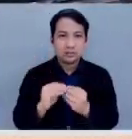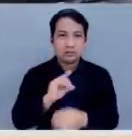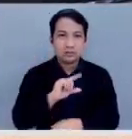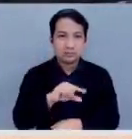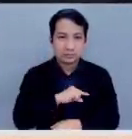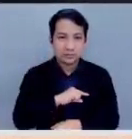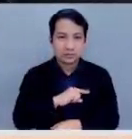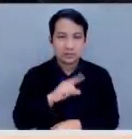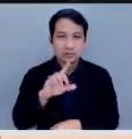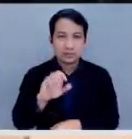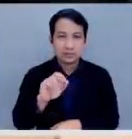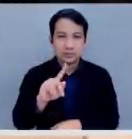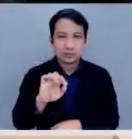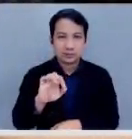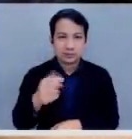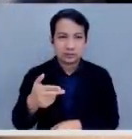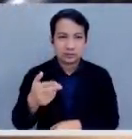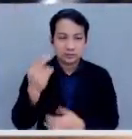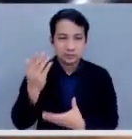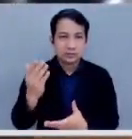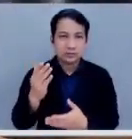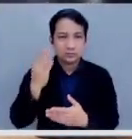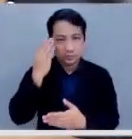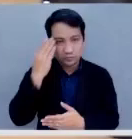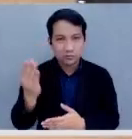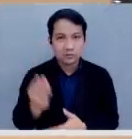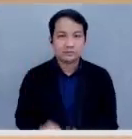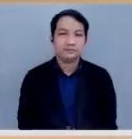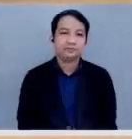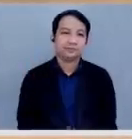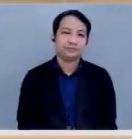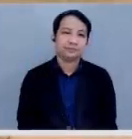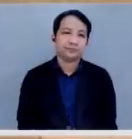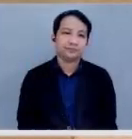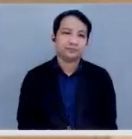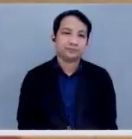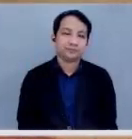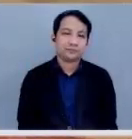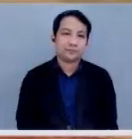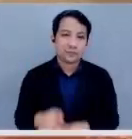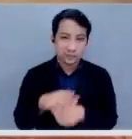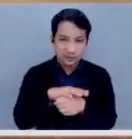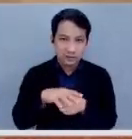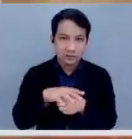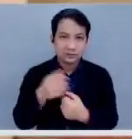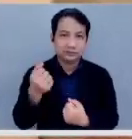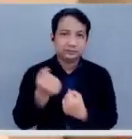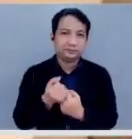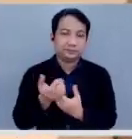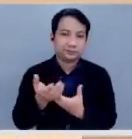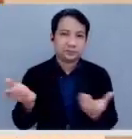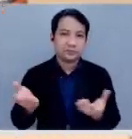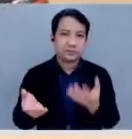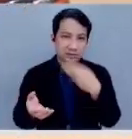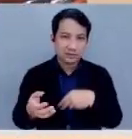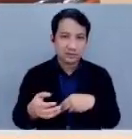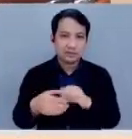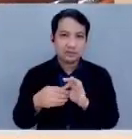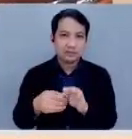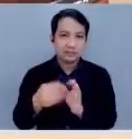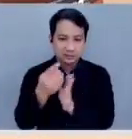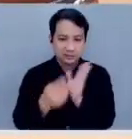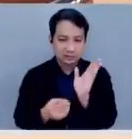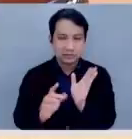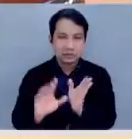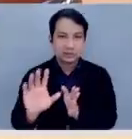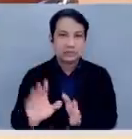na galing Bulacan. Pero locally sourced. Yes, locally sourced din po. Ang ganda ng mga disenyo. Tapos ang